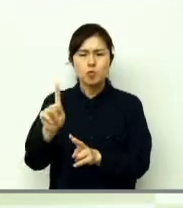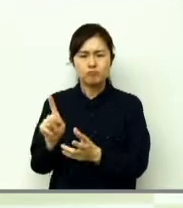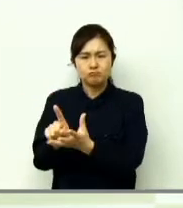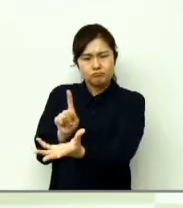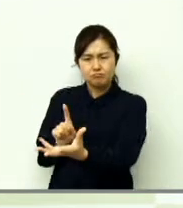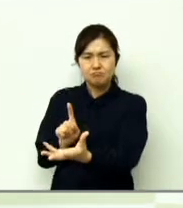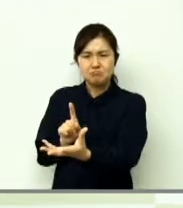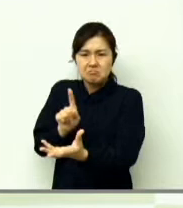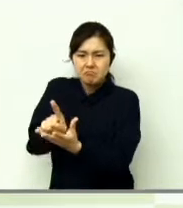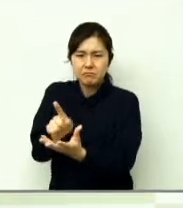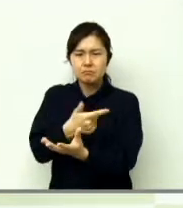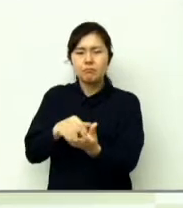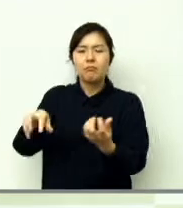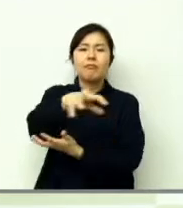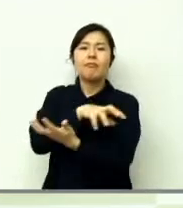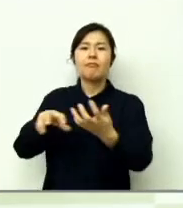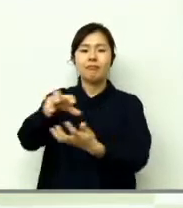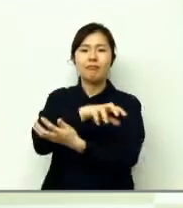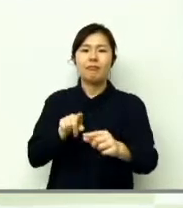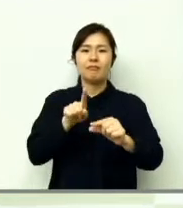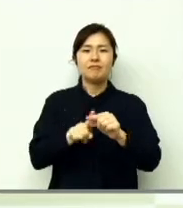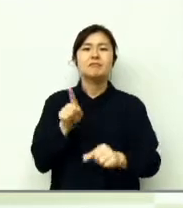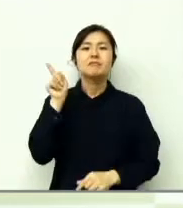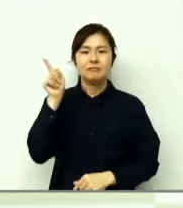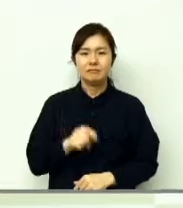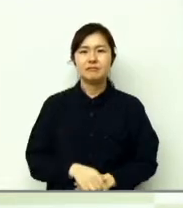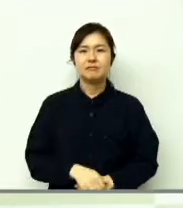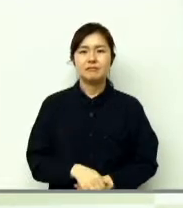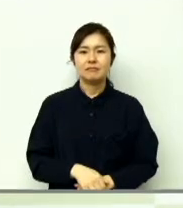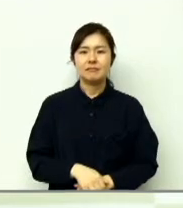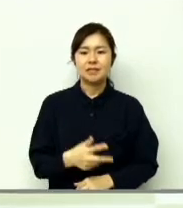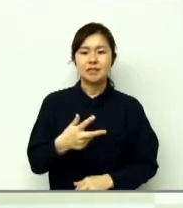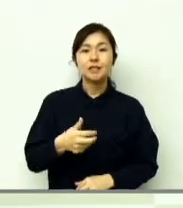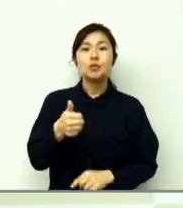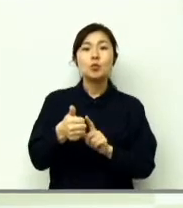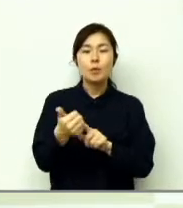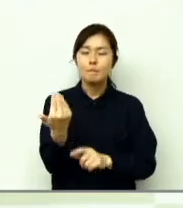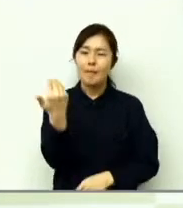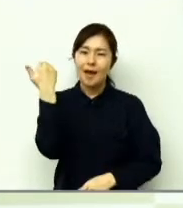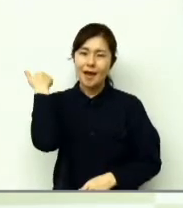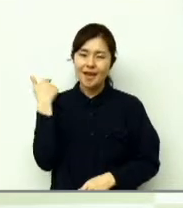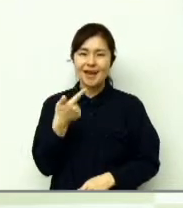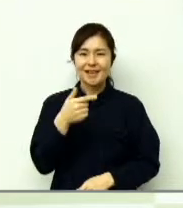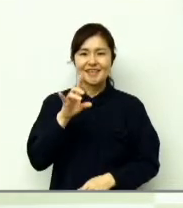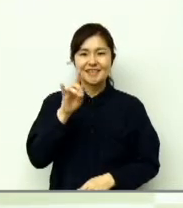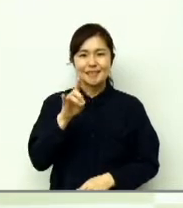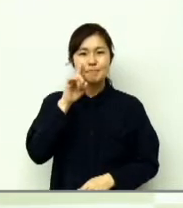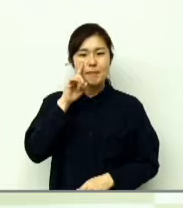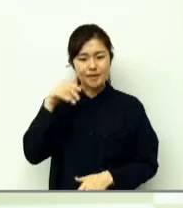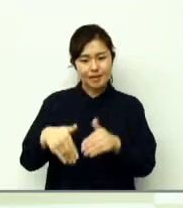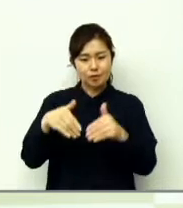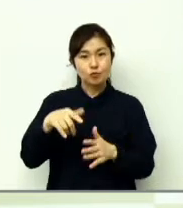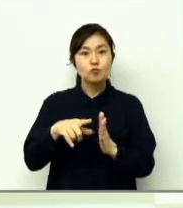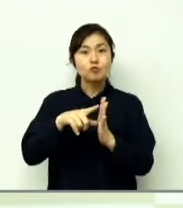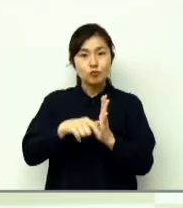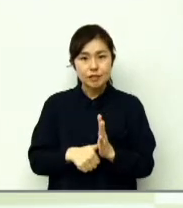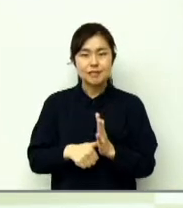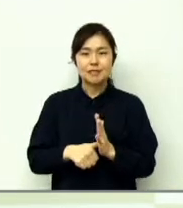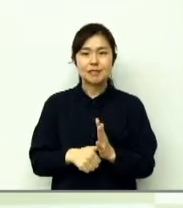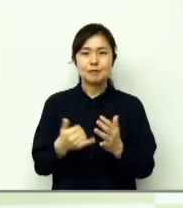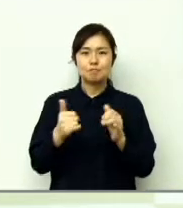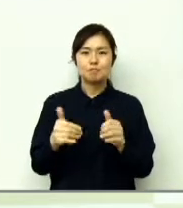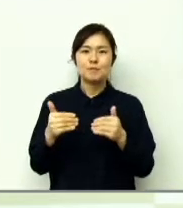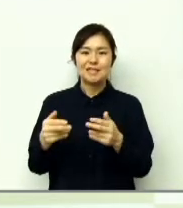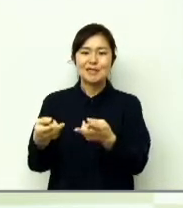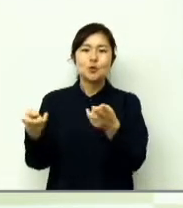ような状況にあるかと思うんですが、市長ご自身は1期目の選挙の時に政権交代前夜のですね、民進党の国会議員